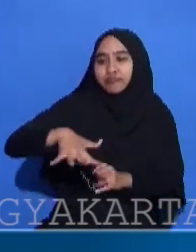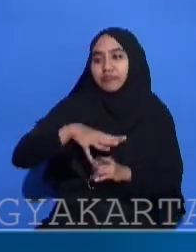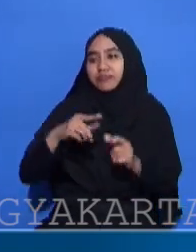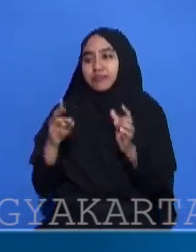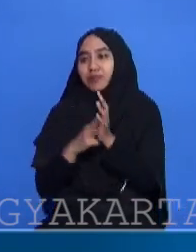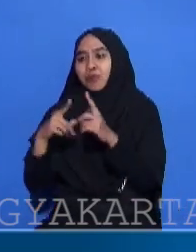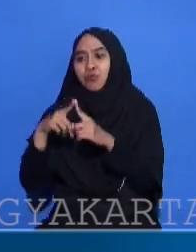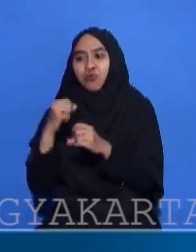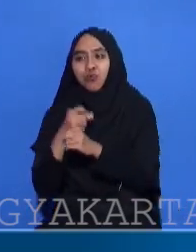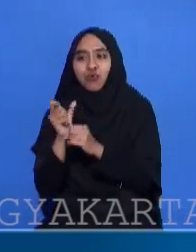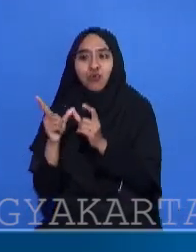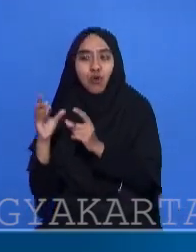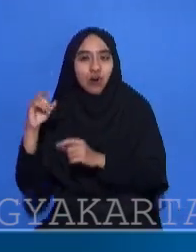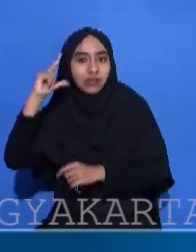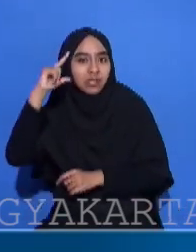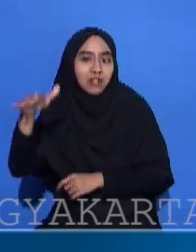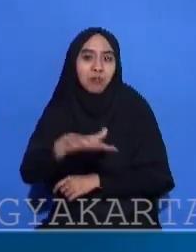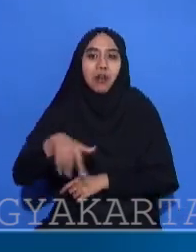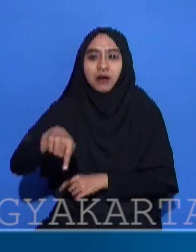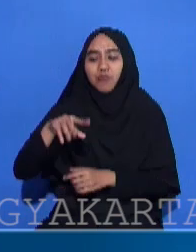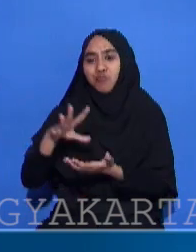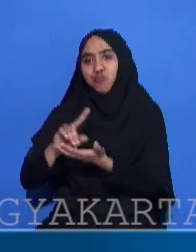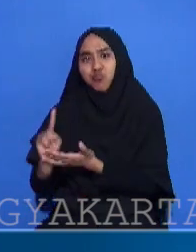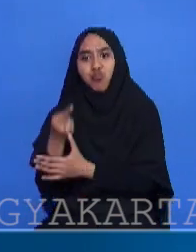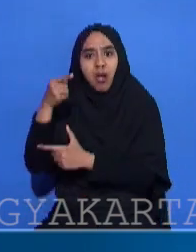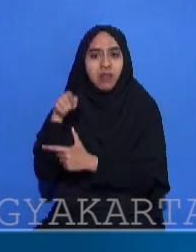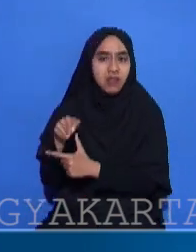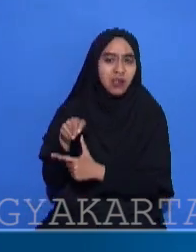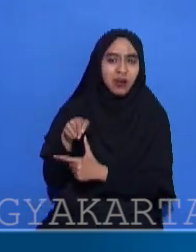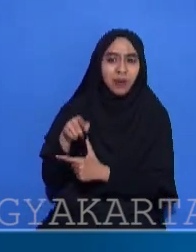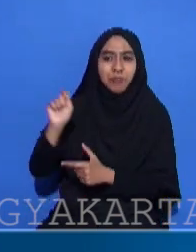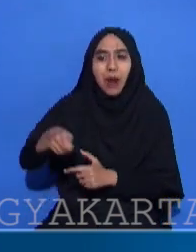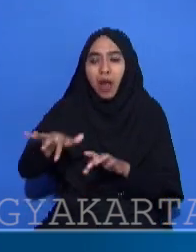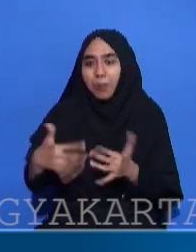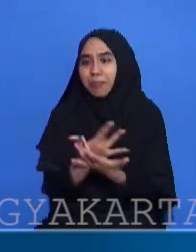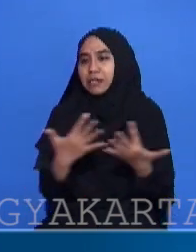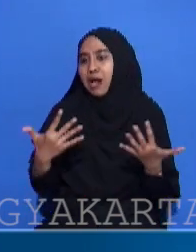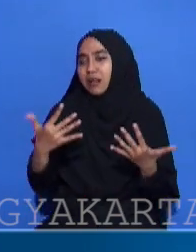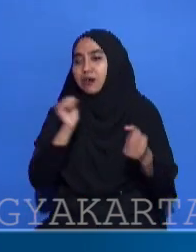Maguwoharjo Sleman ini resmi mulai dapat digunakan masyarakat untuk beraktivitas